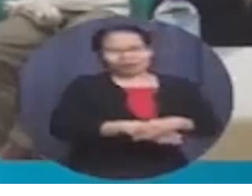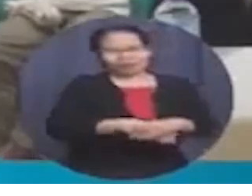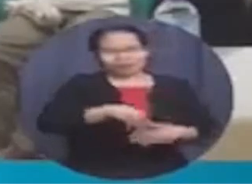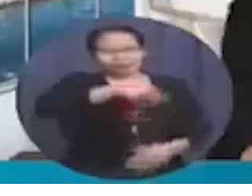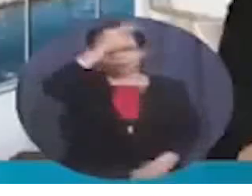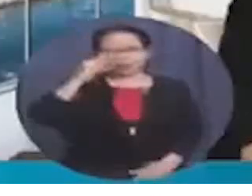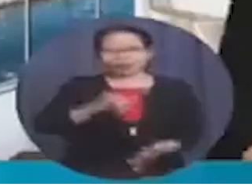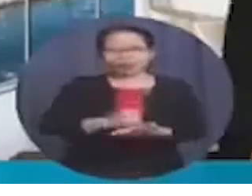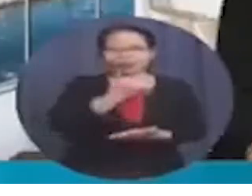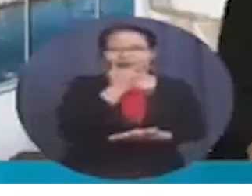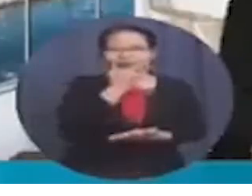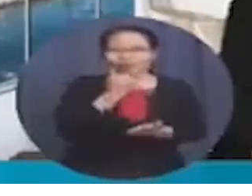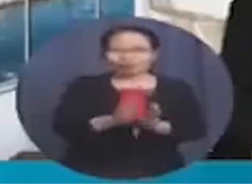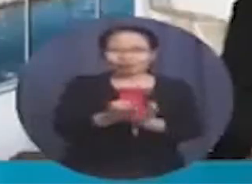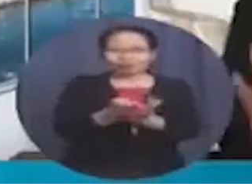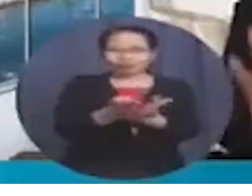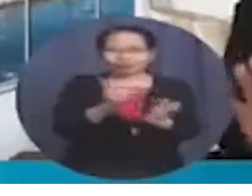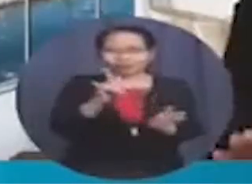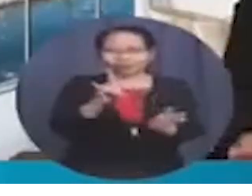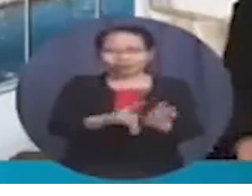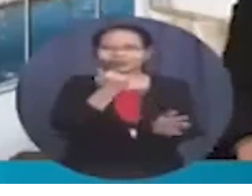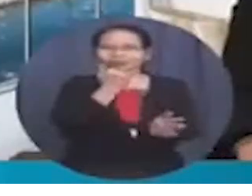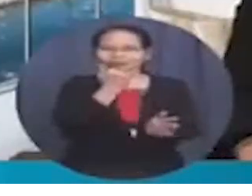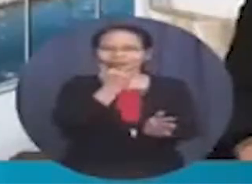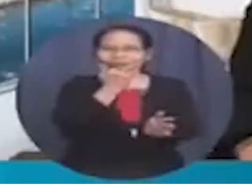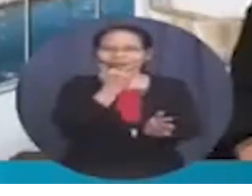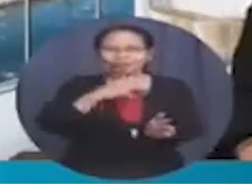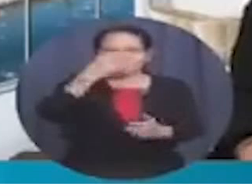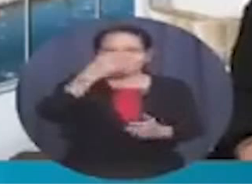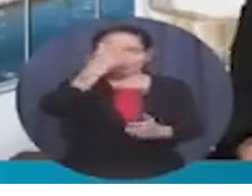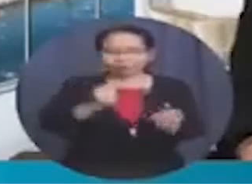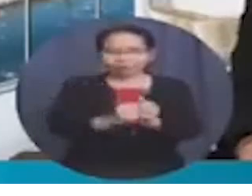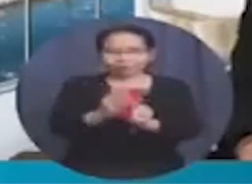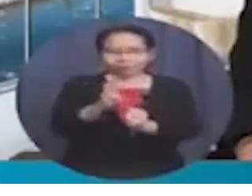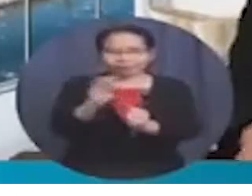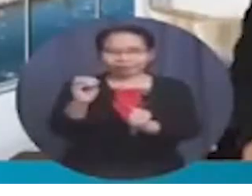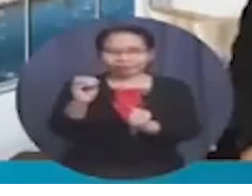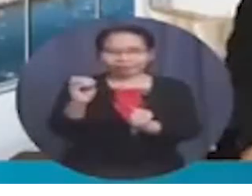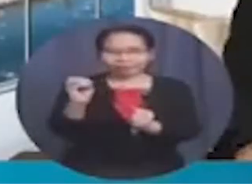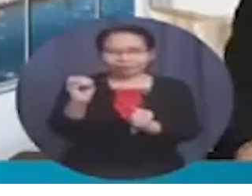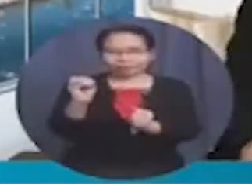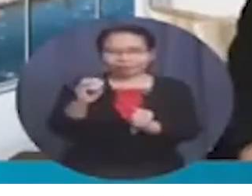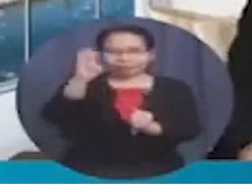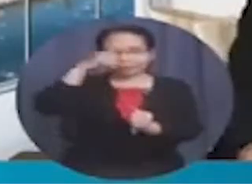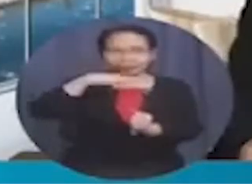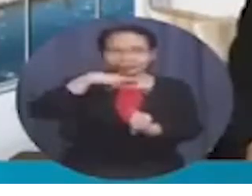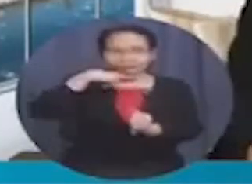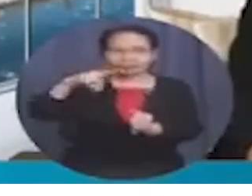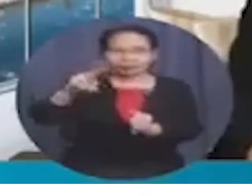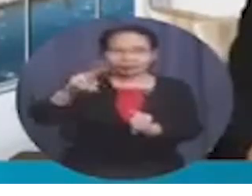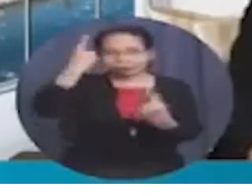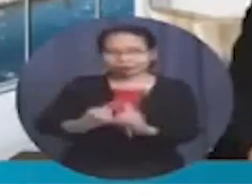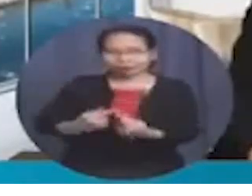Mali sa Biblia yan, mga kapatid. Wala akong galit kay Bo, no? Wala naman siyang kasalanan sa akin, eh. pero may kasalanan siya